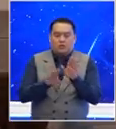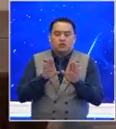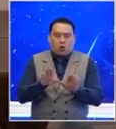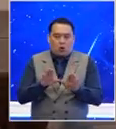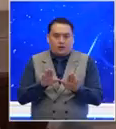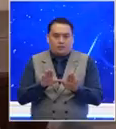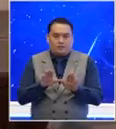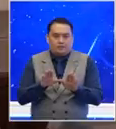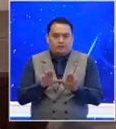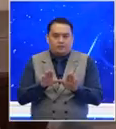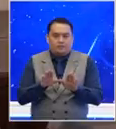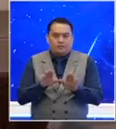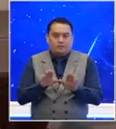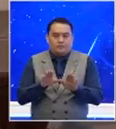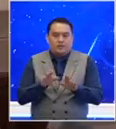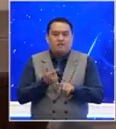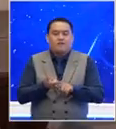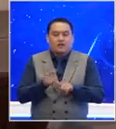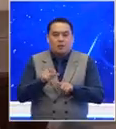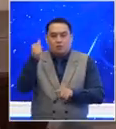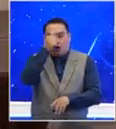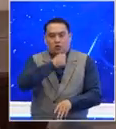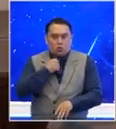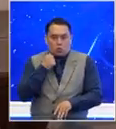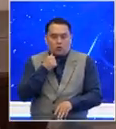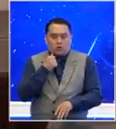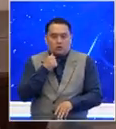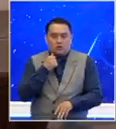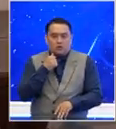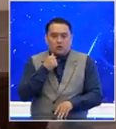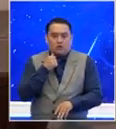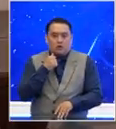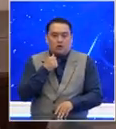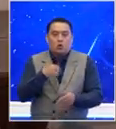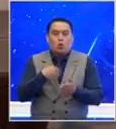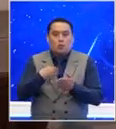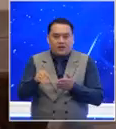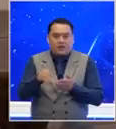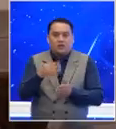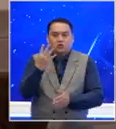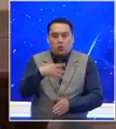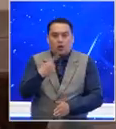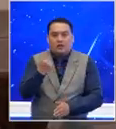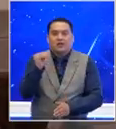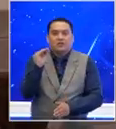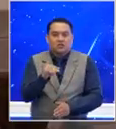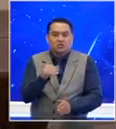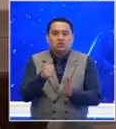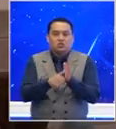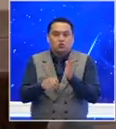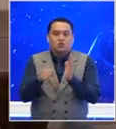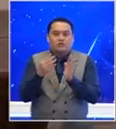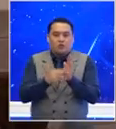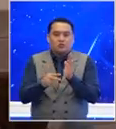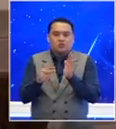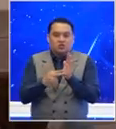до дома. В этом году на этот квартал приобретен 41